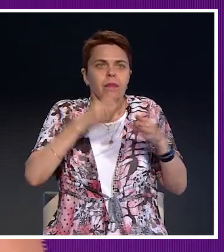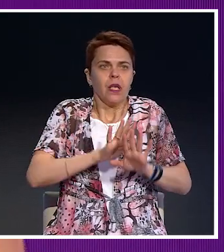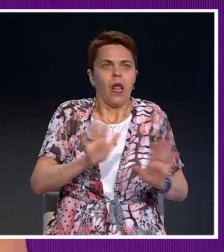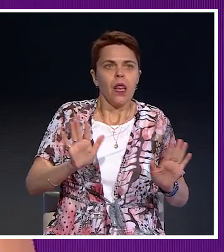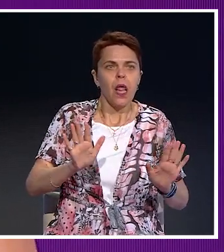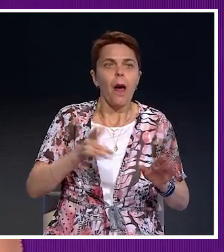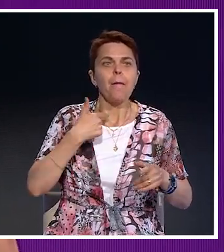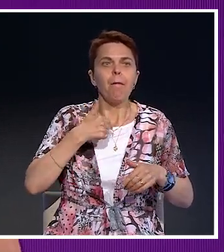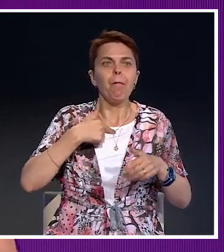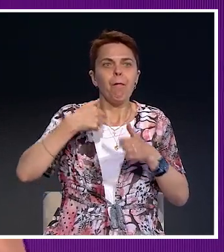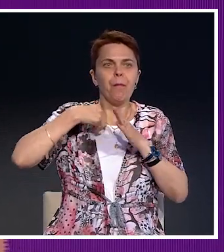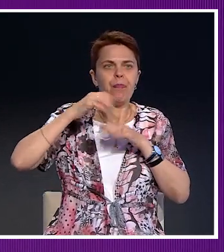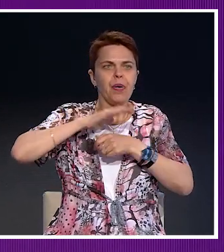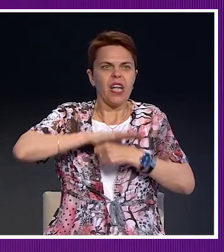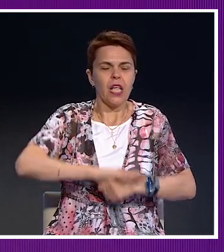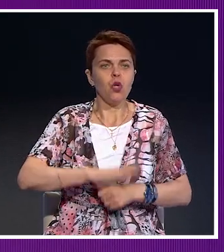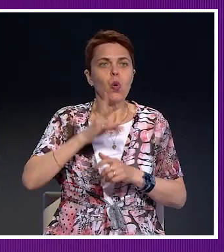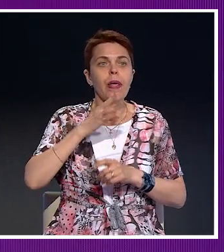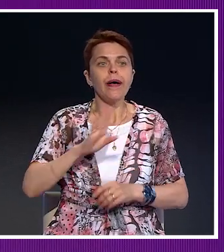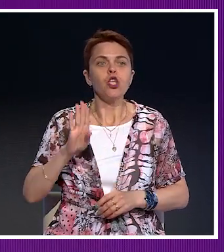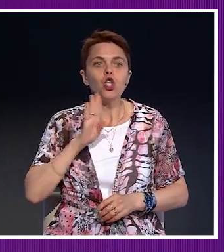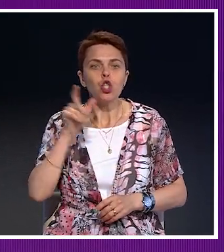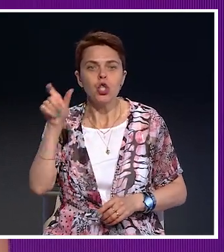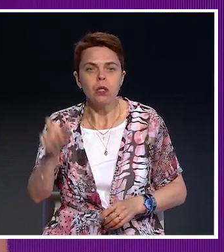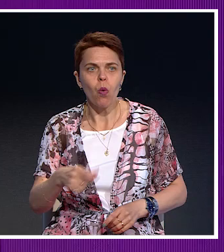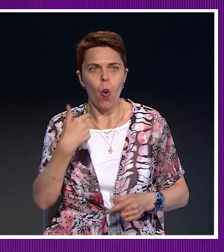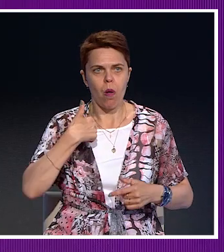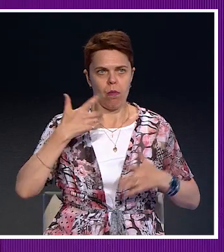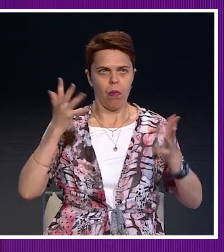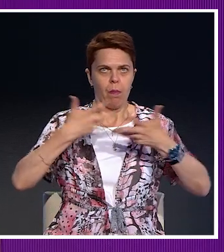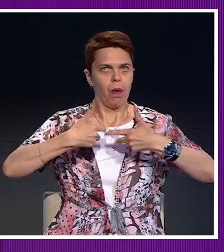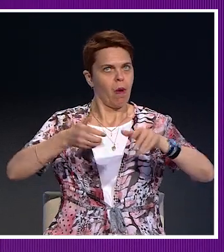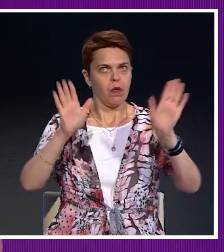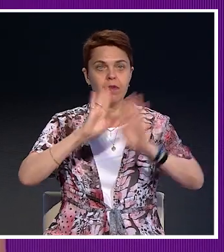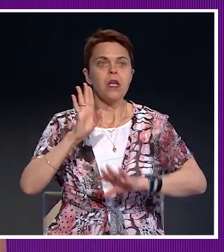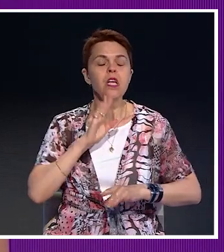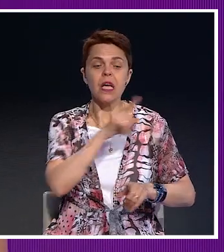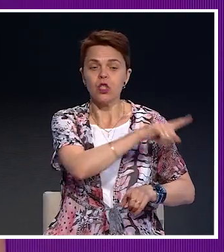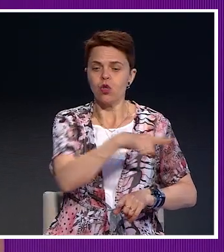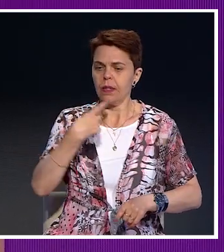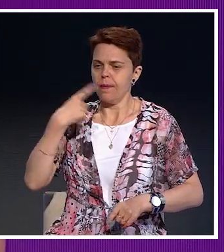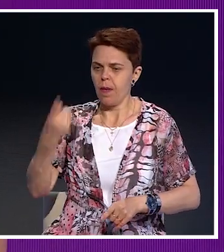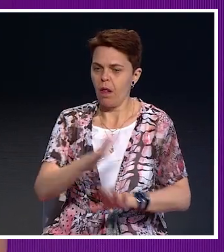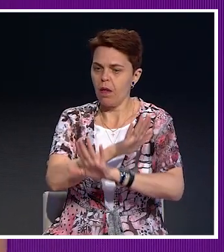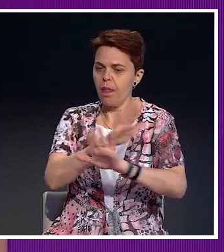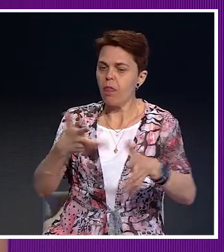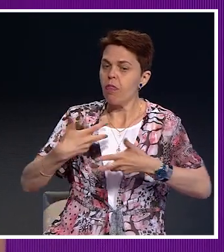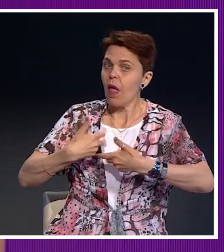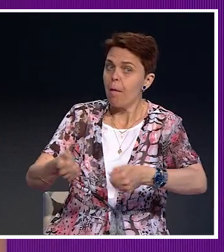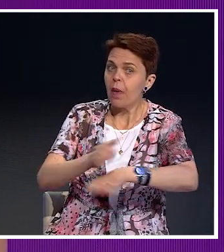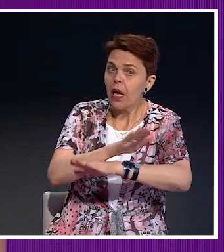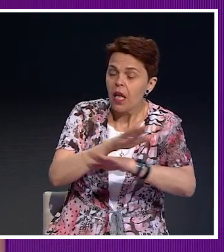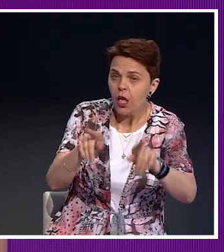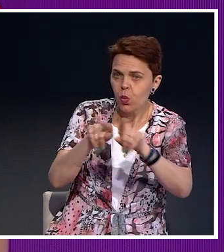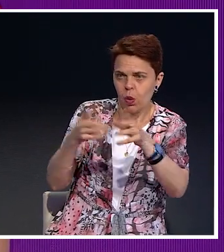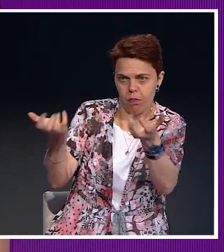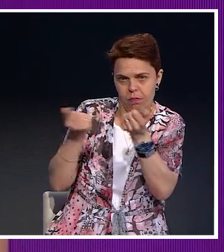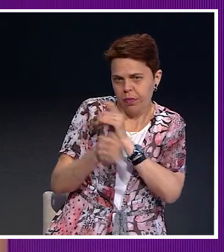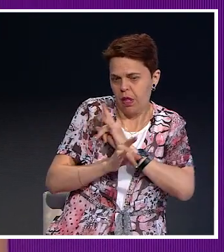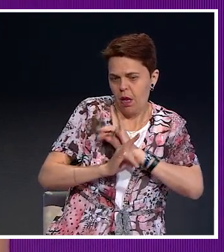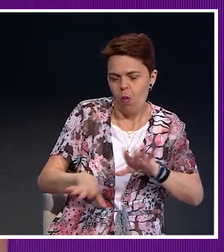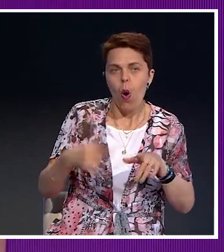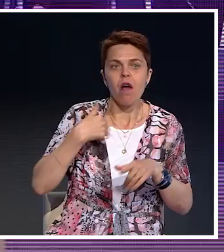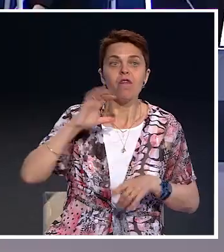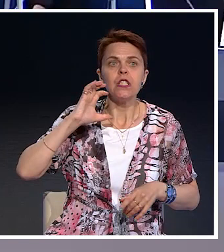мене пригнічують як жінку, то потім мене не будуть сприймати всерйоз. Ні, якщо ти зараз скажеш, що це неприйнятно, після цього тебе будуть